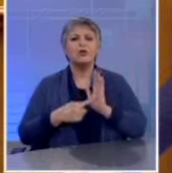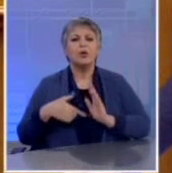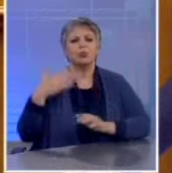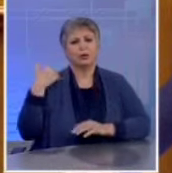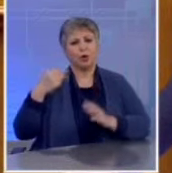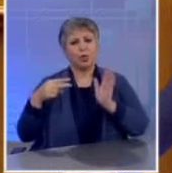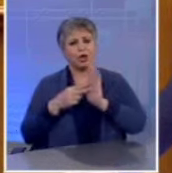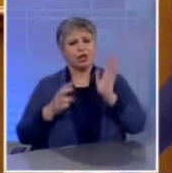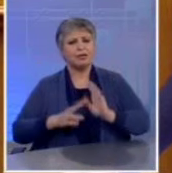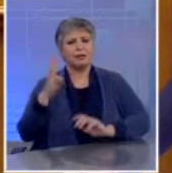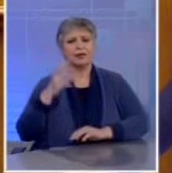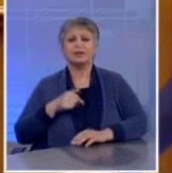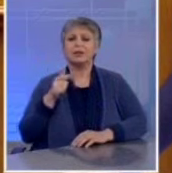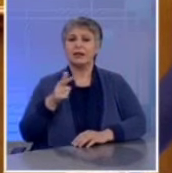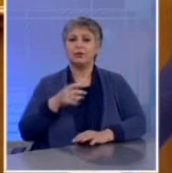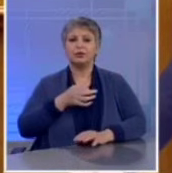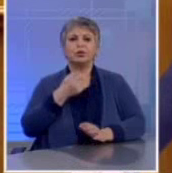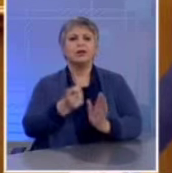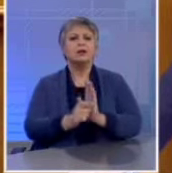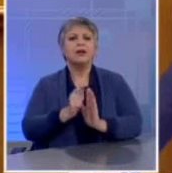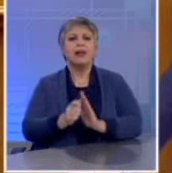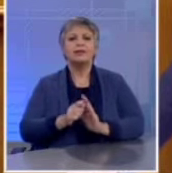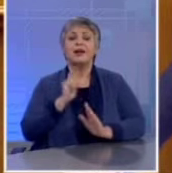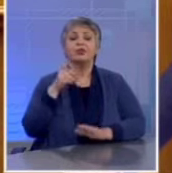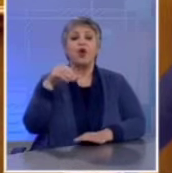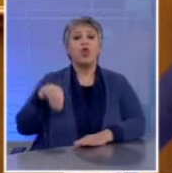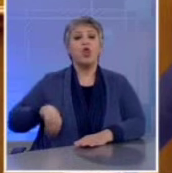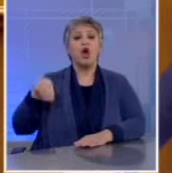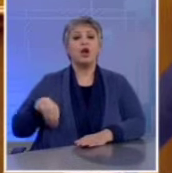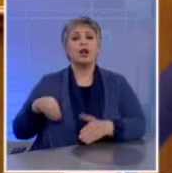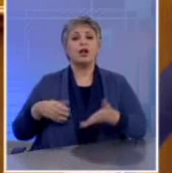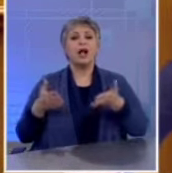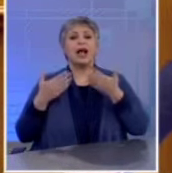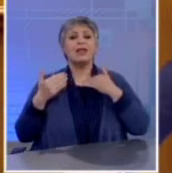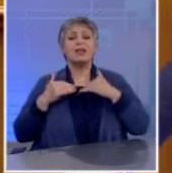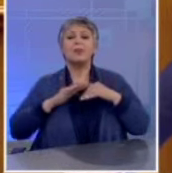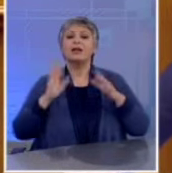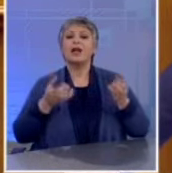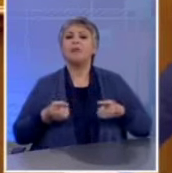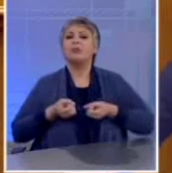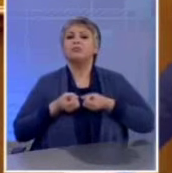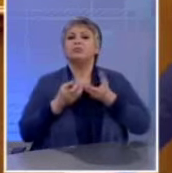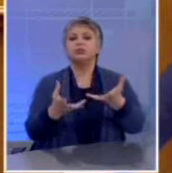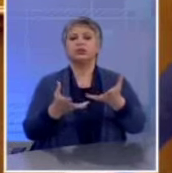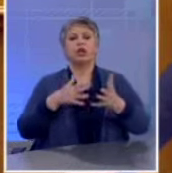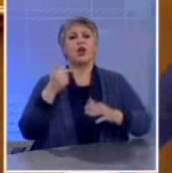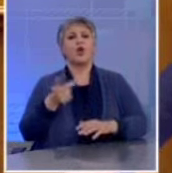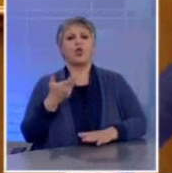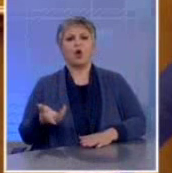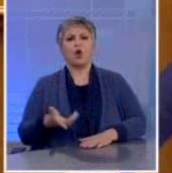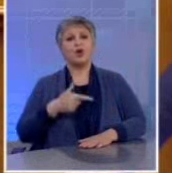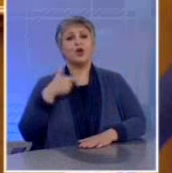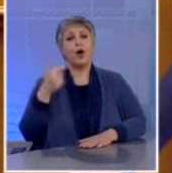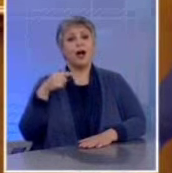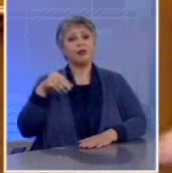4139-2013 ορίζεται ότι δεν συνιστά δωροδοκία η απλή υλική παροχή προς έκφραση ευγνωμοσύνης. Άκουσον, άκουσον,